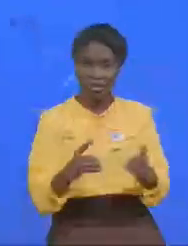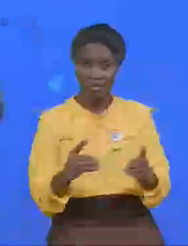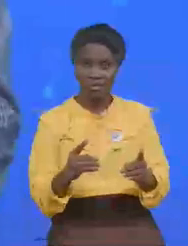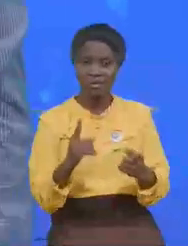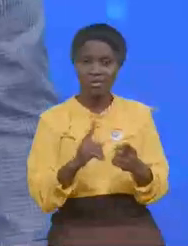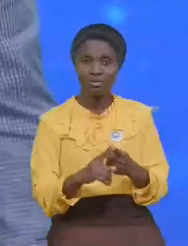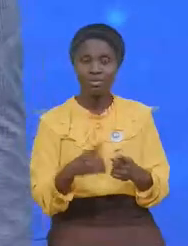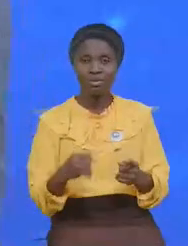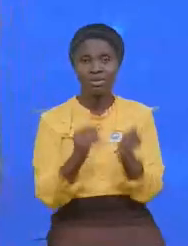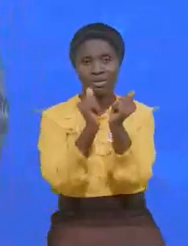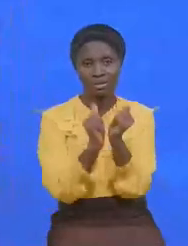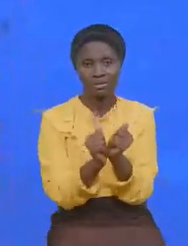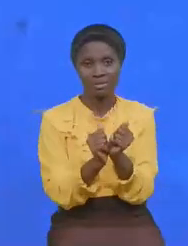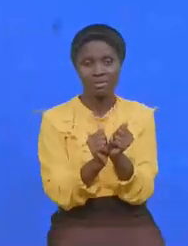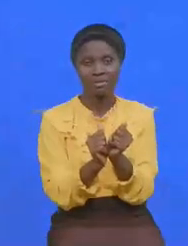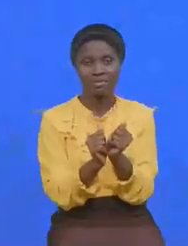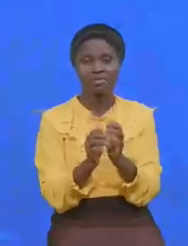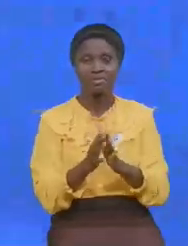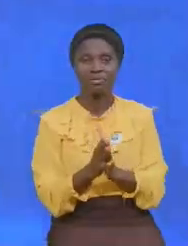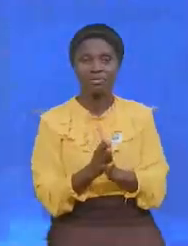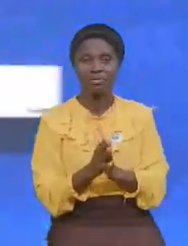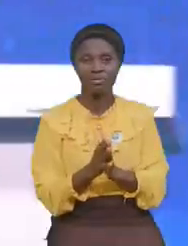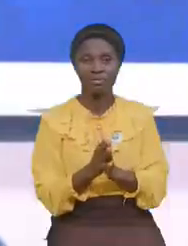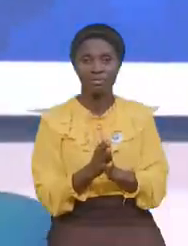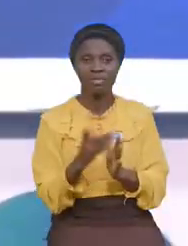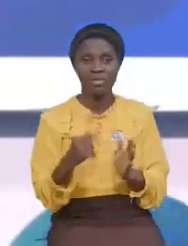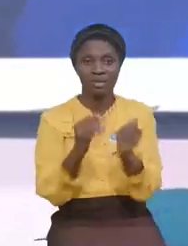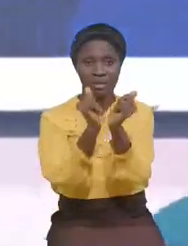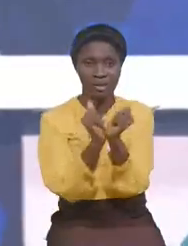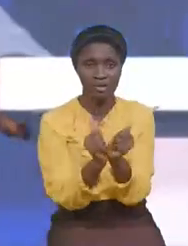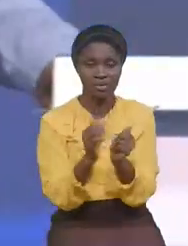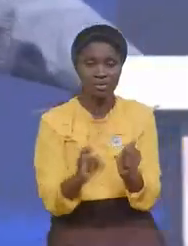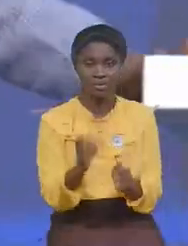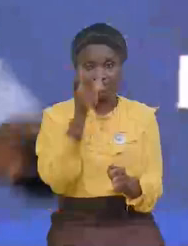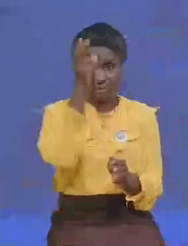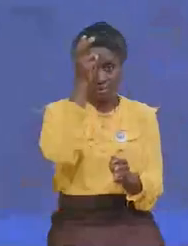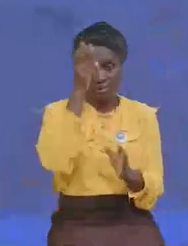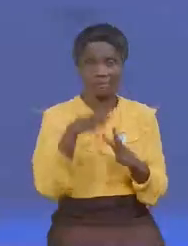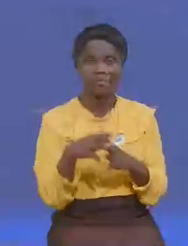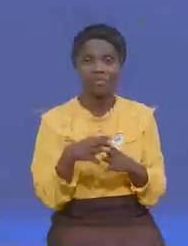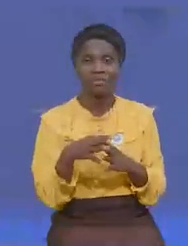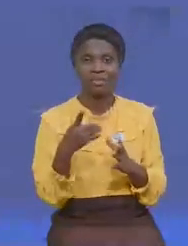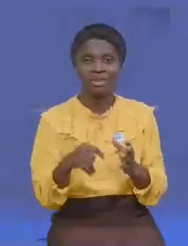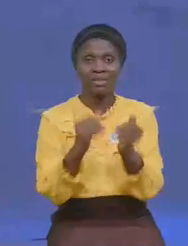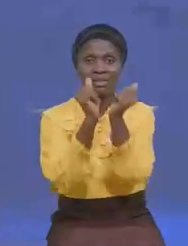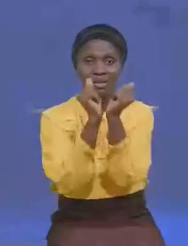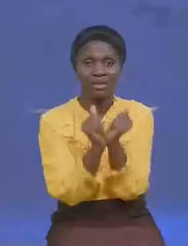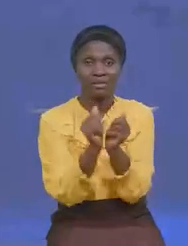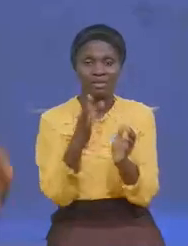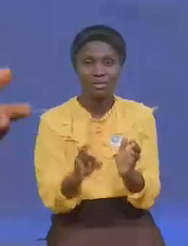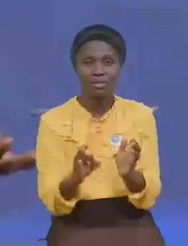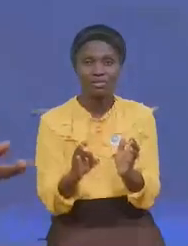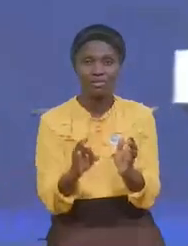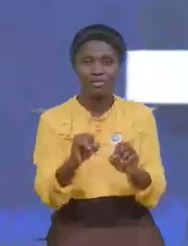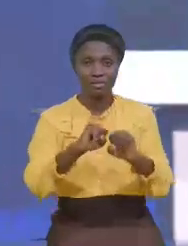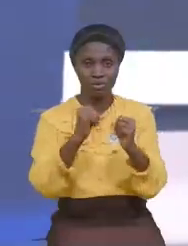pour proclamer aux captifs la délivrance, les captifs de Satan, les captifs de la